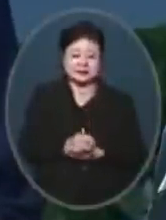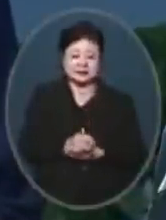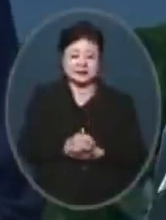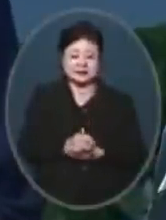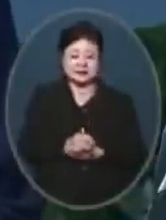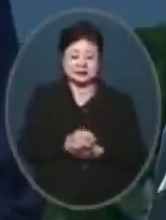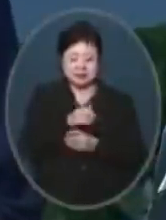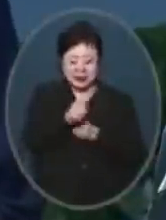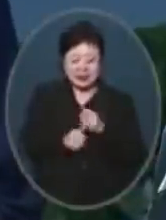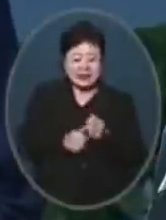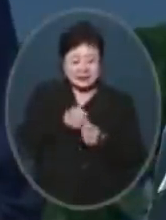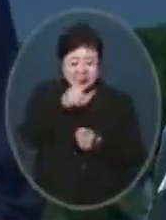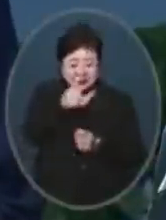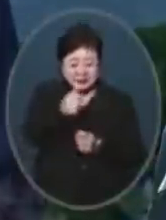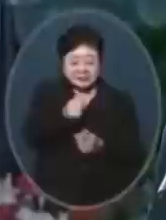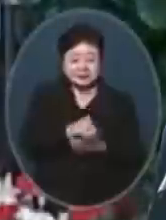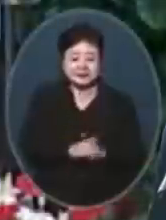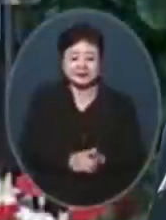하나님이